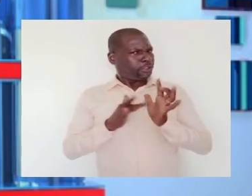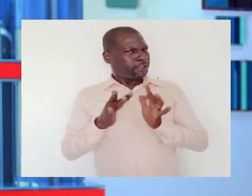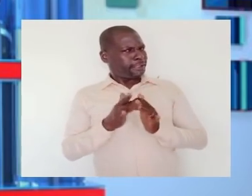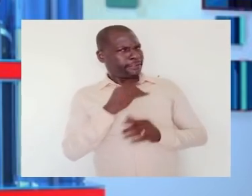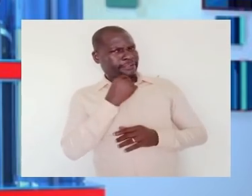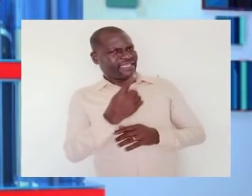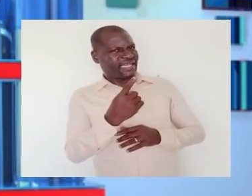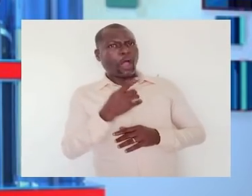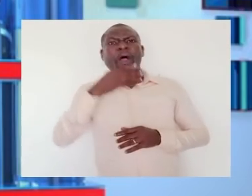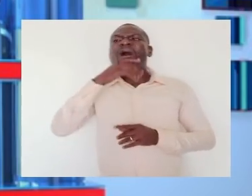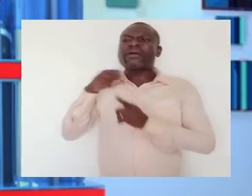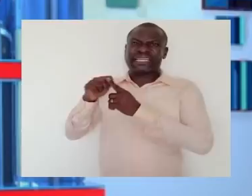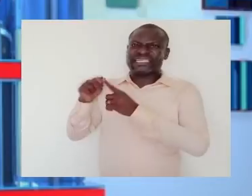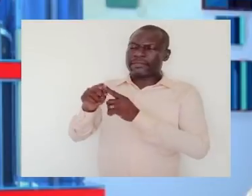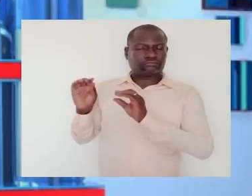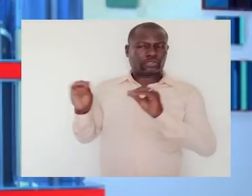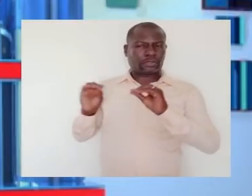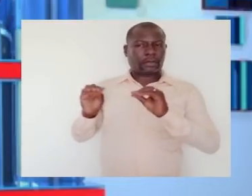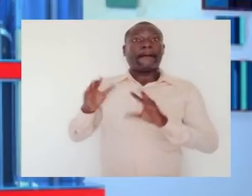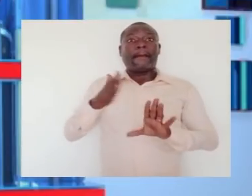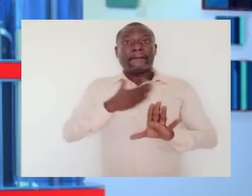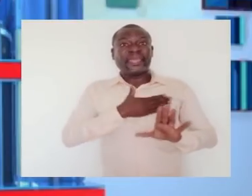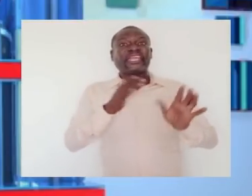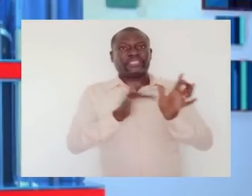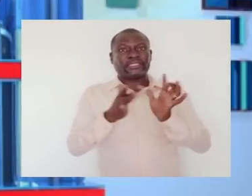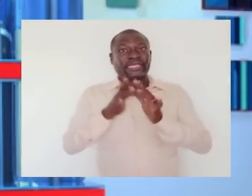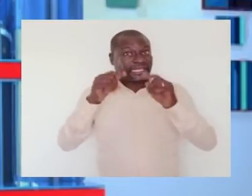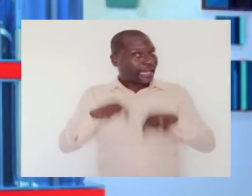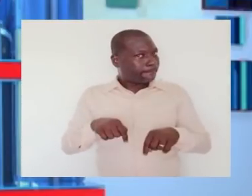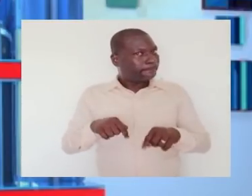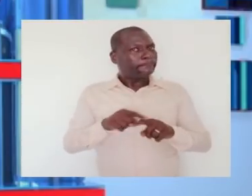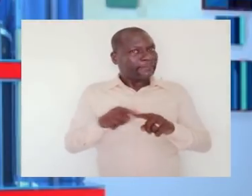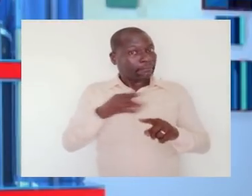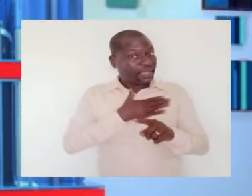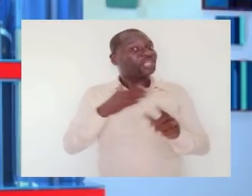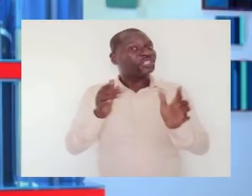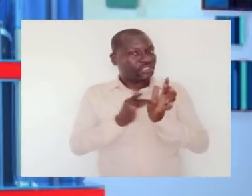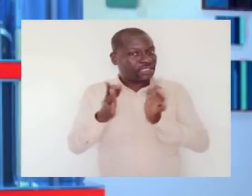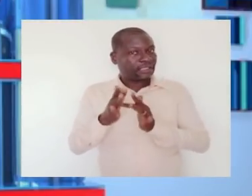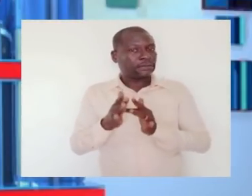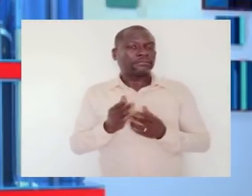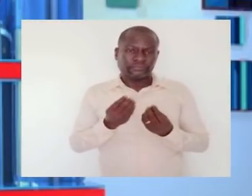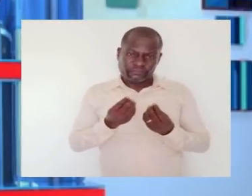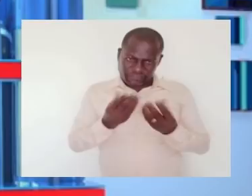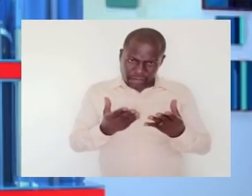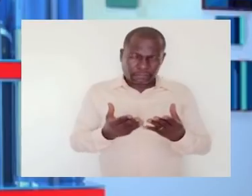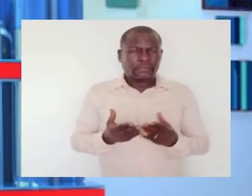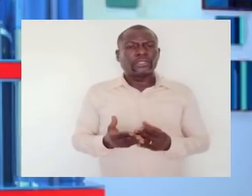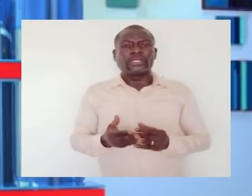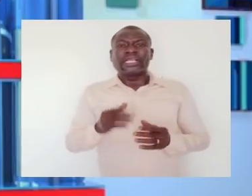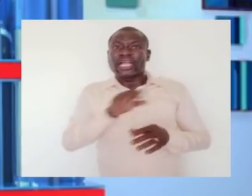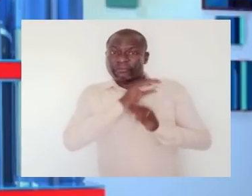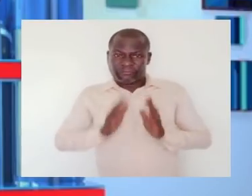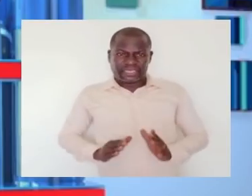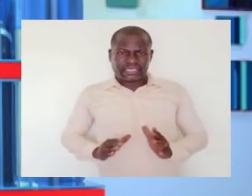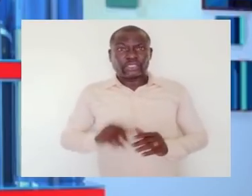samnua, ewa apamda demu no, mi Yesu diye maba. Na diya me kacha mune se, debi o, a